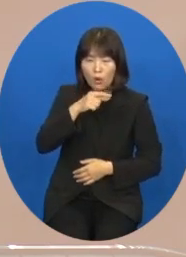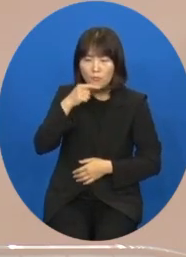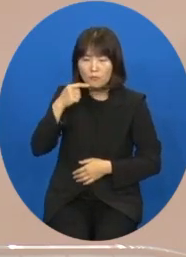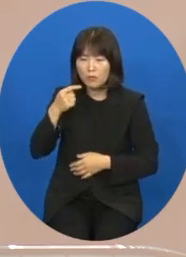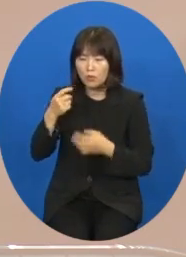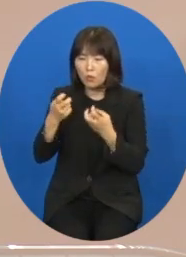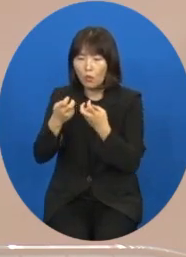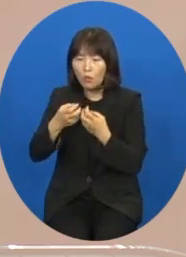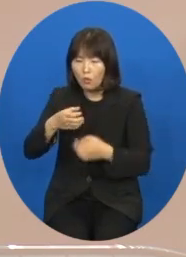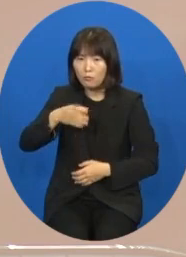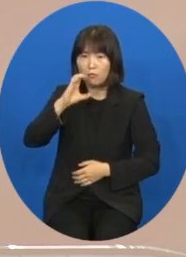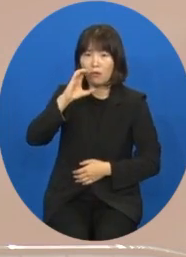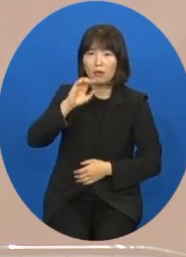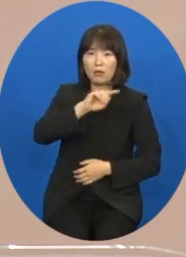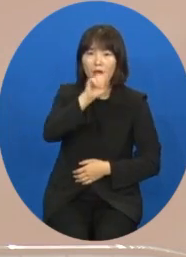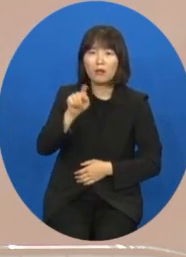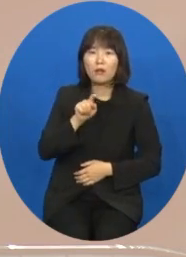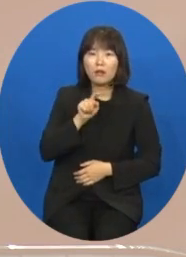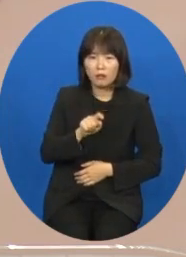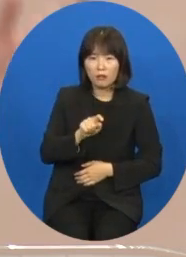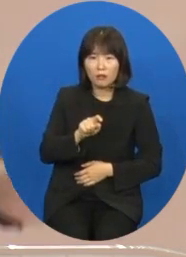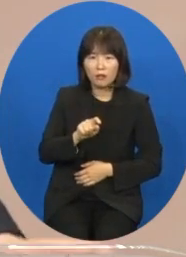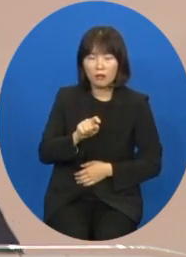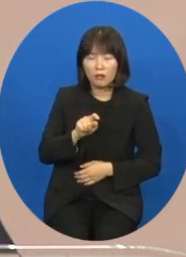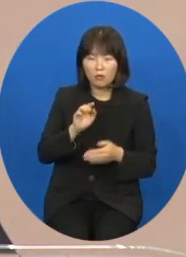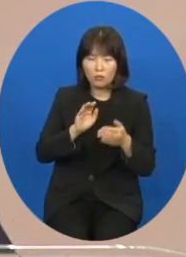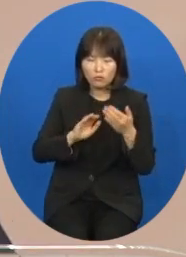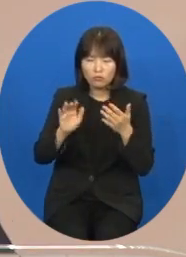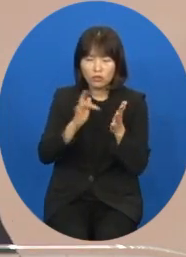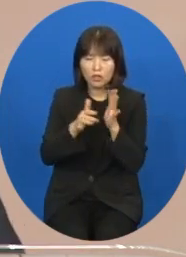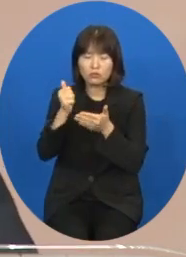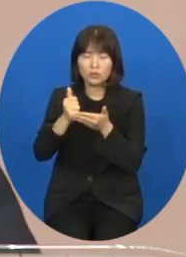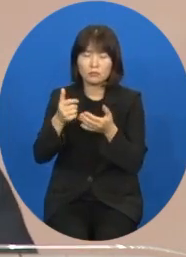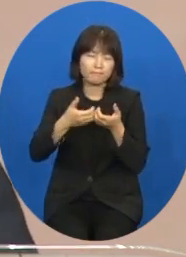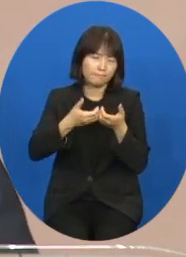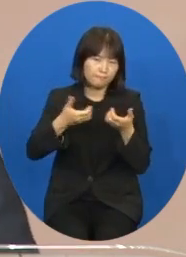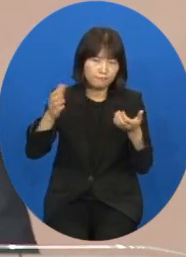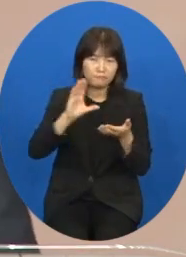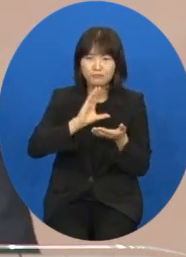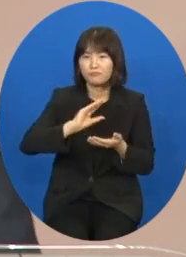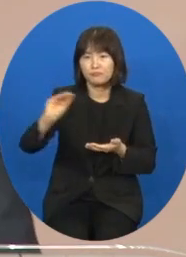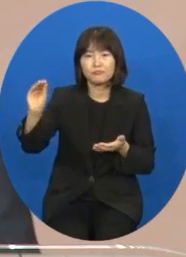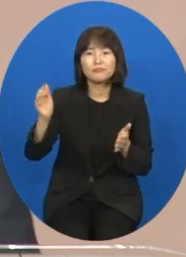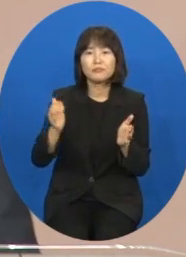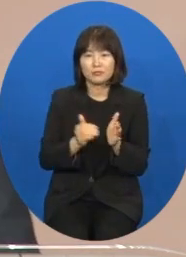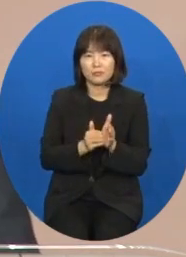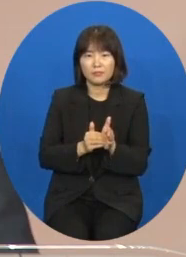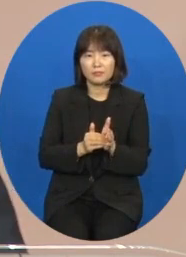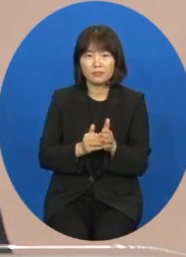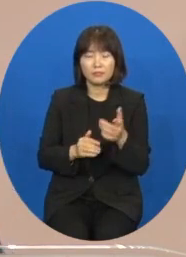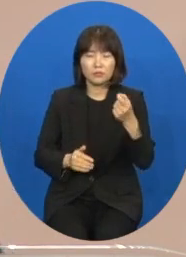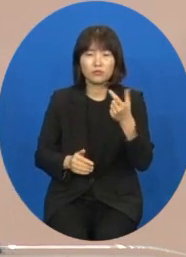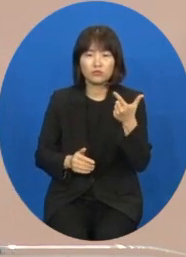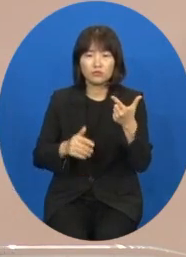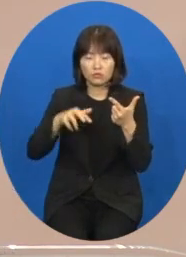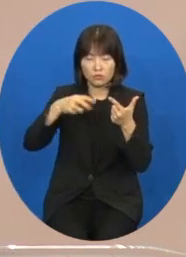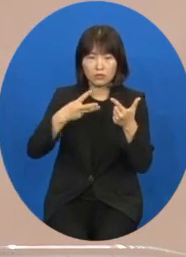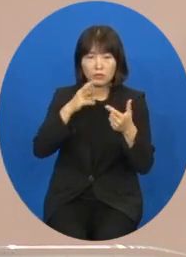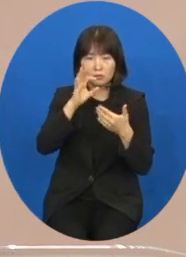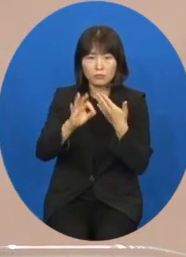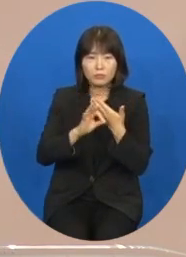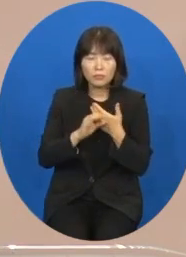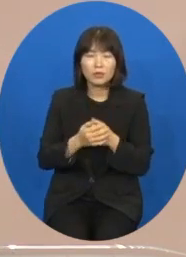거야? 그리고는 예수님을 떠나가 버렸어요. 66절에 가면 이렇게 나옵니다. 이